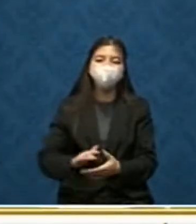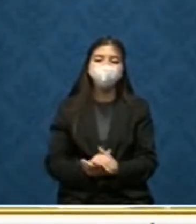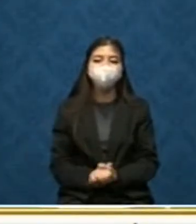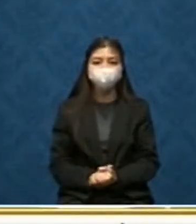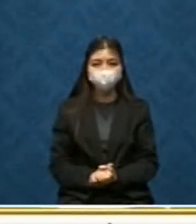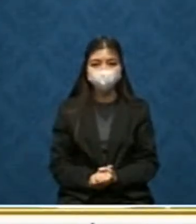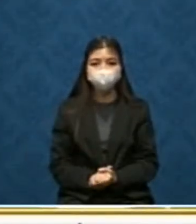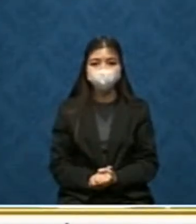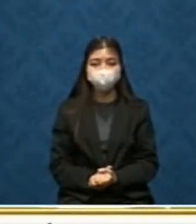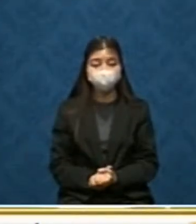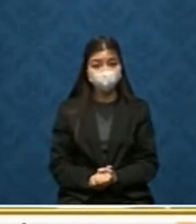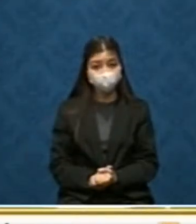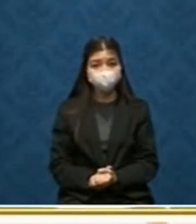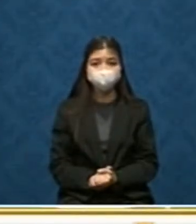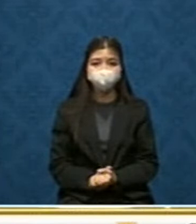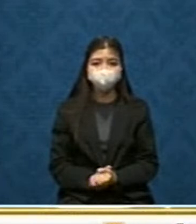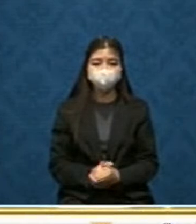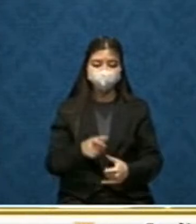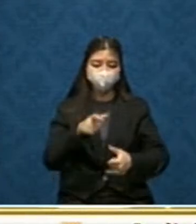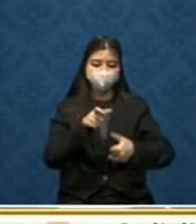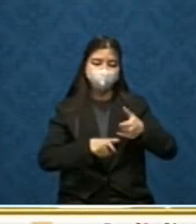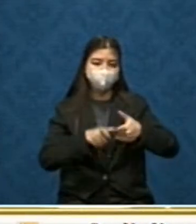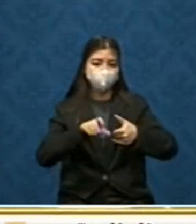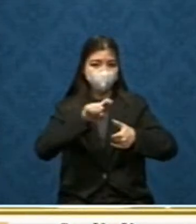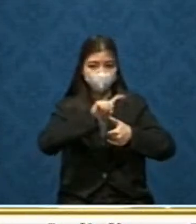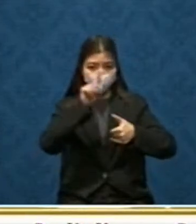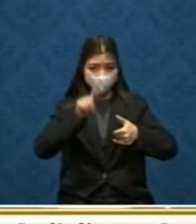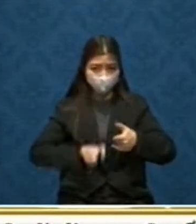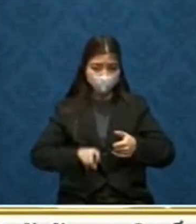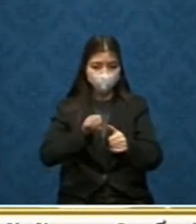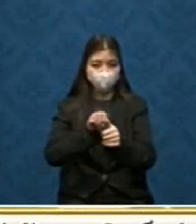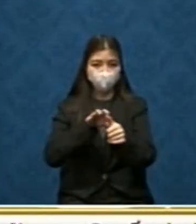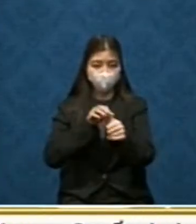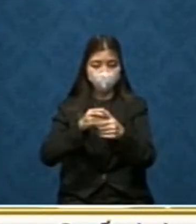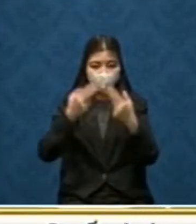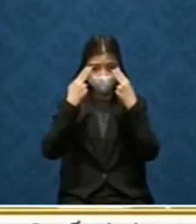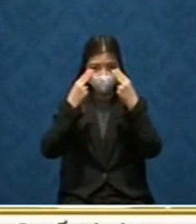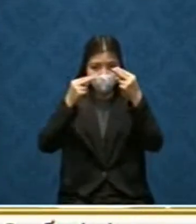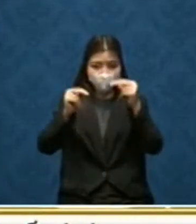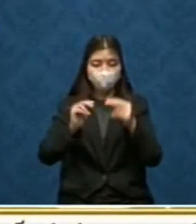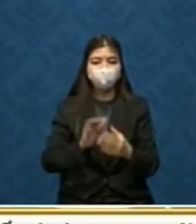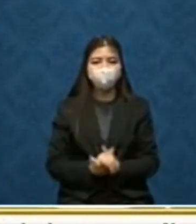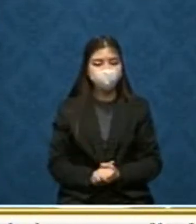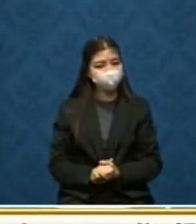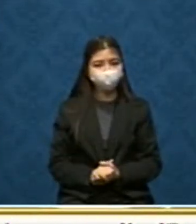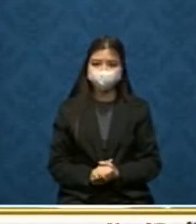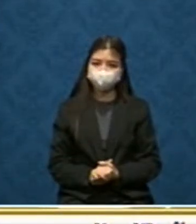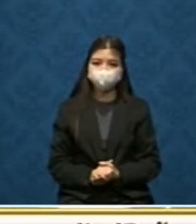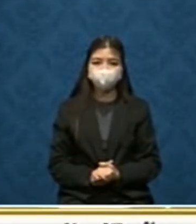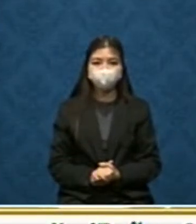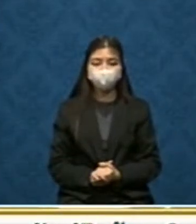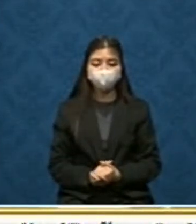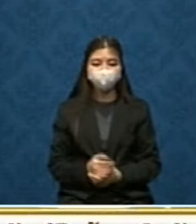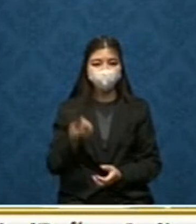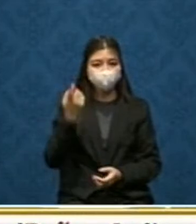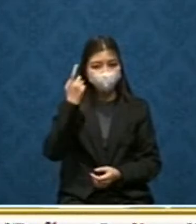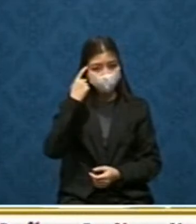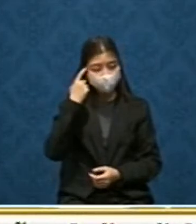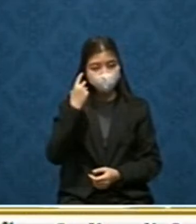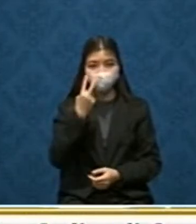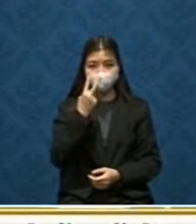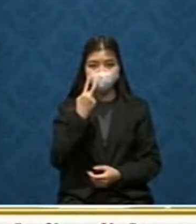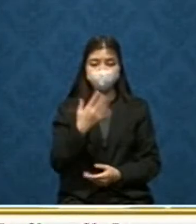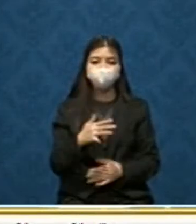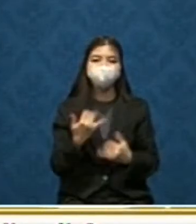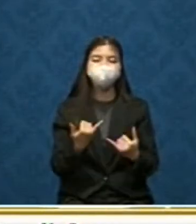น่ำมาซ่งภาติกรรมสงสัยผู้นําผู้นนําสุขุมอยนี้ฟังจิ examsลพอนพูด